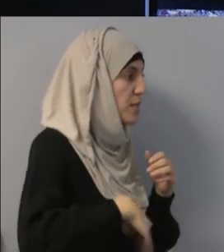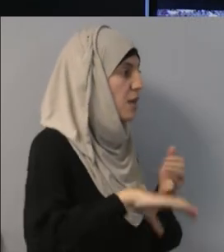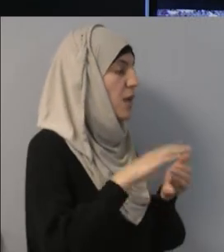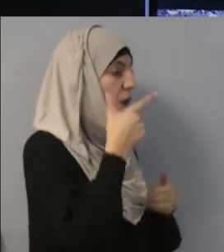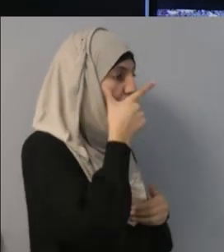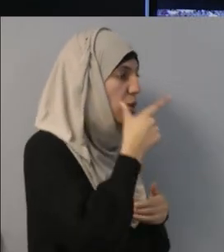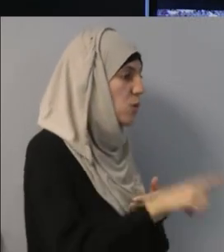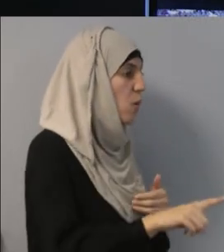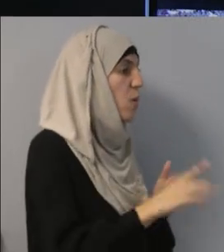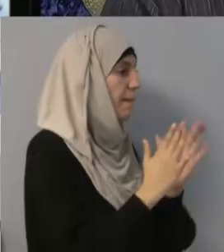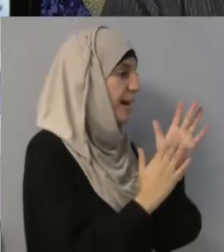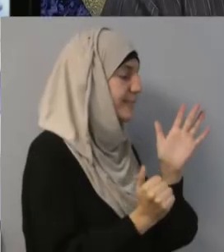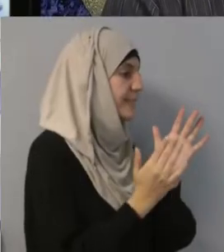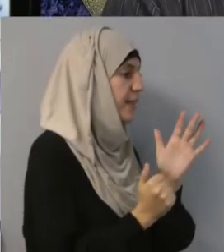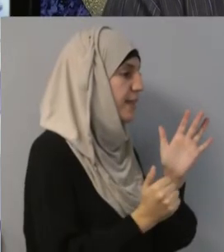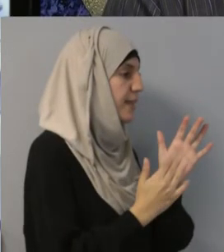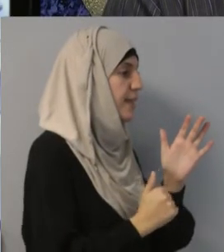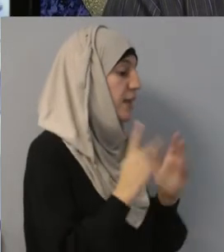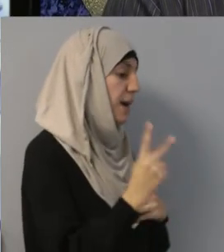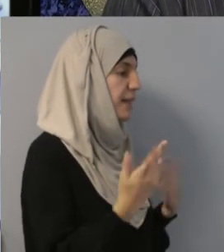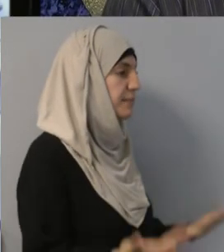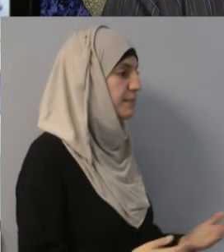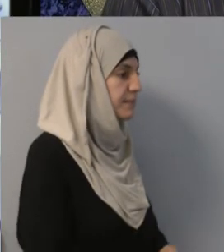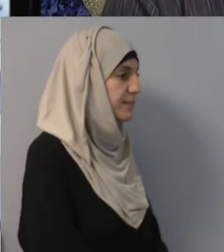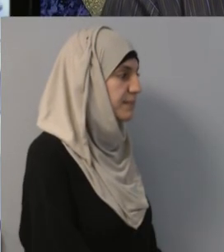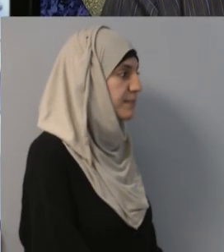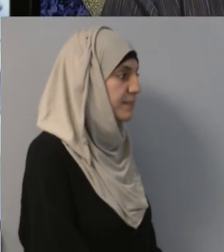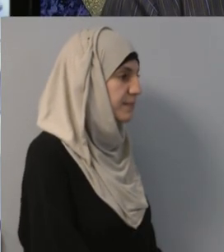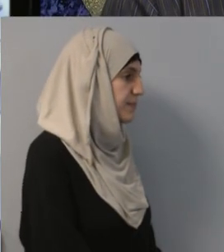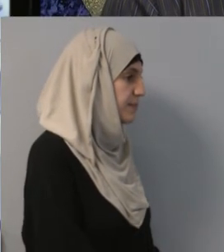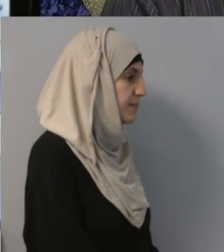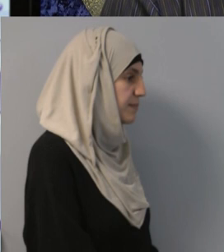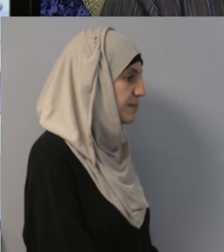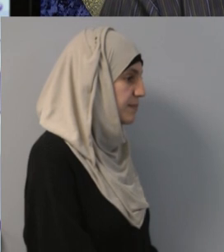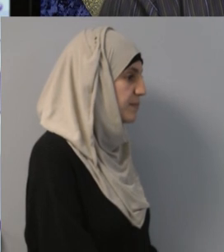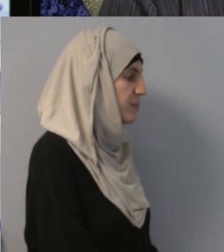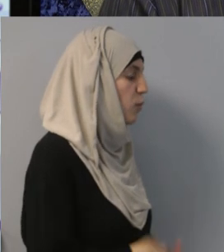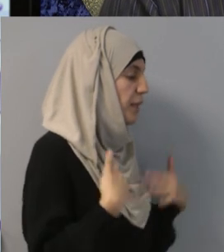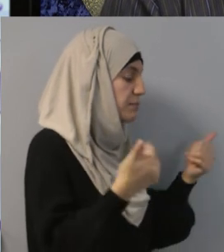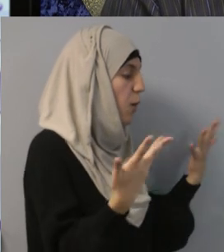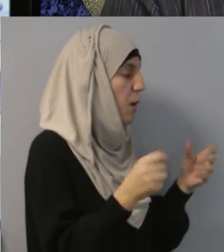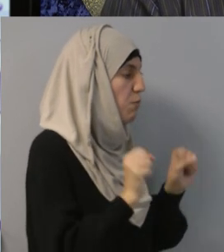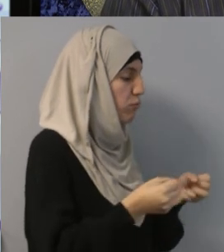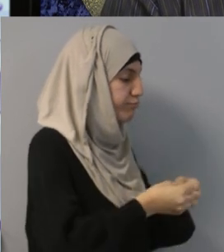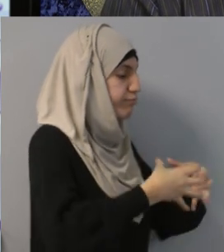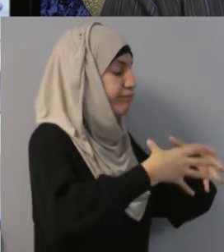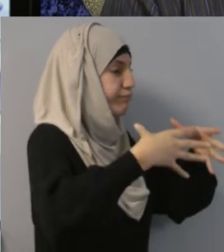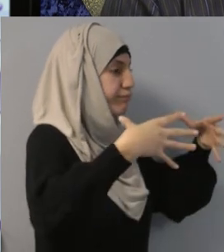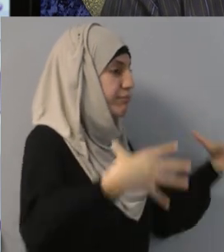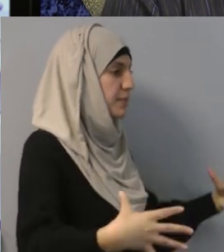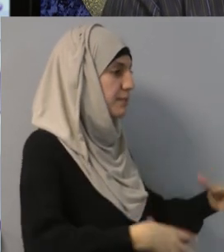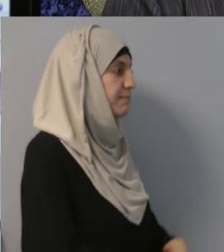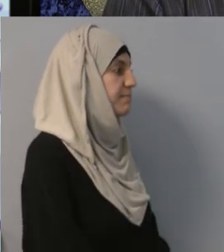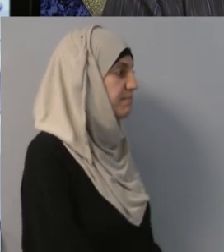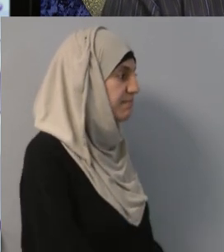et à Marseille. Et à Marseille. Oui. Et sur l'étranger ? Bah là, on commence sur l'Algérie. Sur l'Algérie. En espérant pouvoir développer. Donc, du coup, en Algérie, on parle la